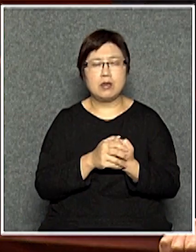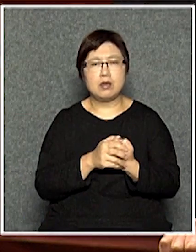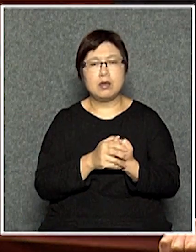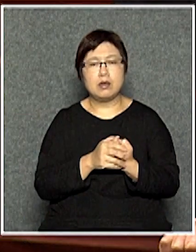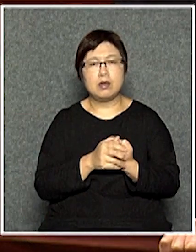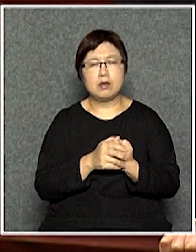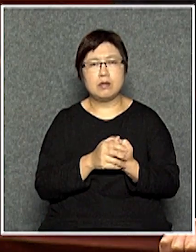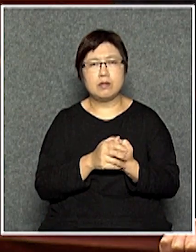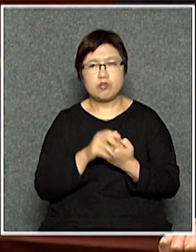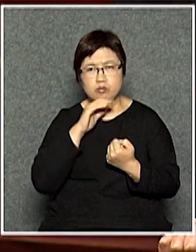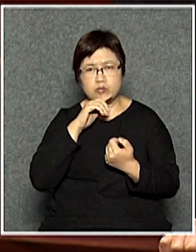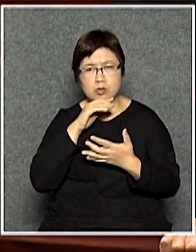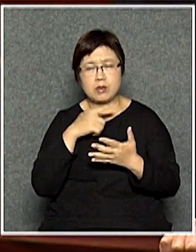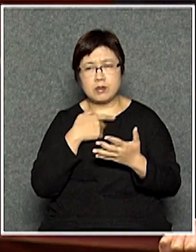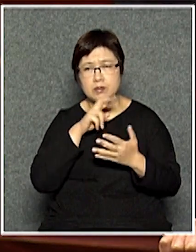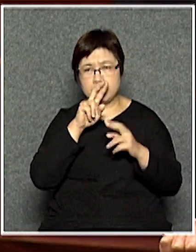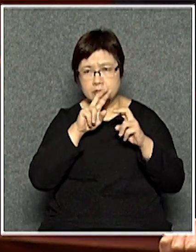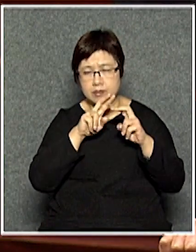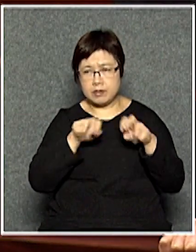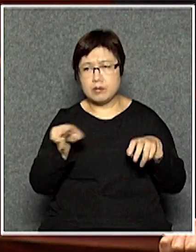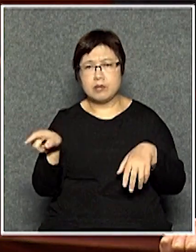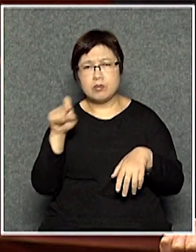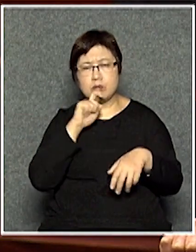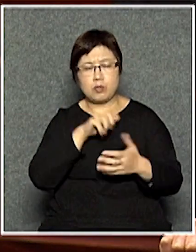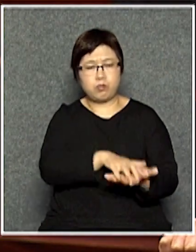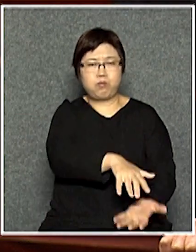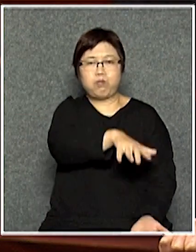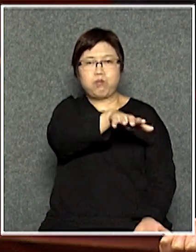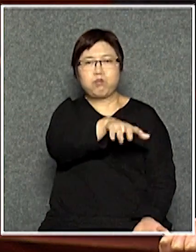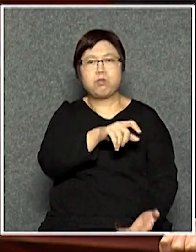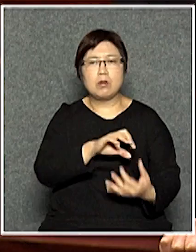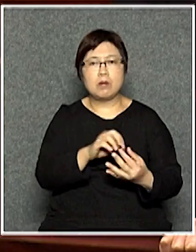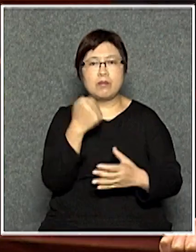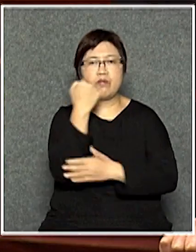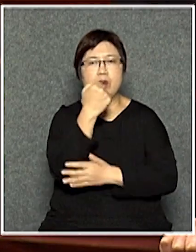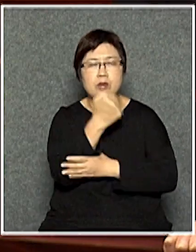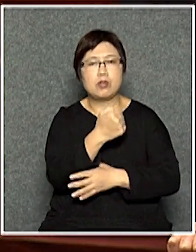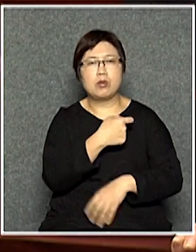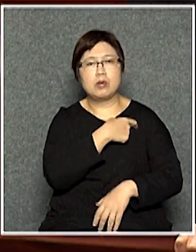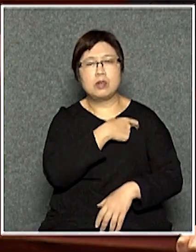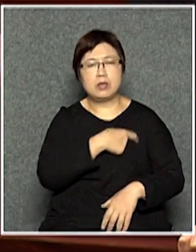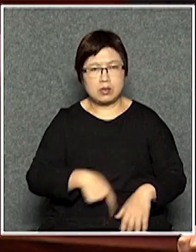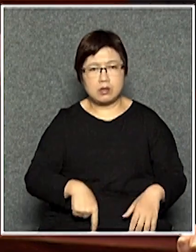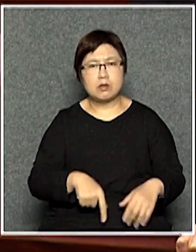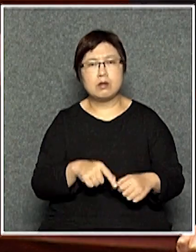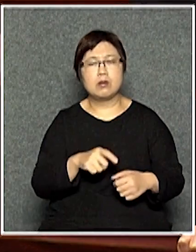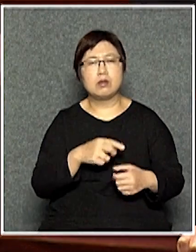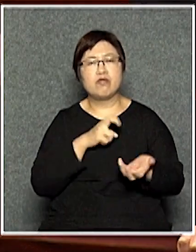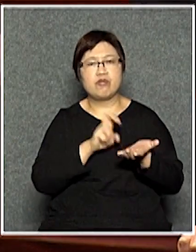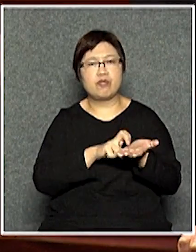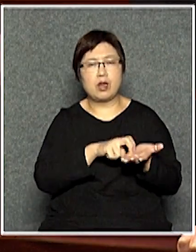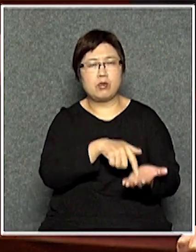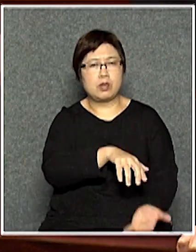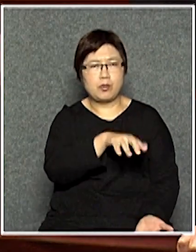如果他們去看一看，我相信有一大疊是有關反對派的議員的file在裡面，